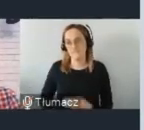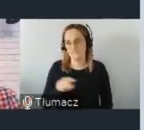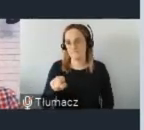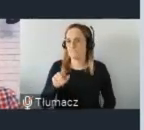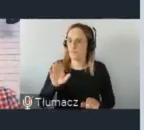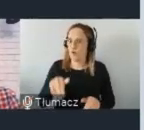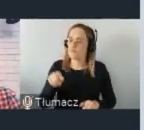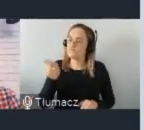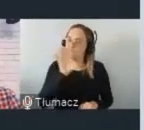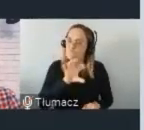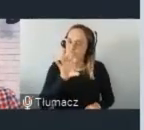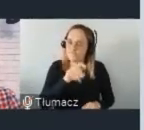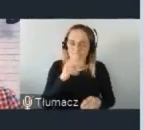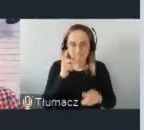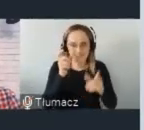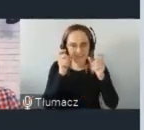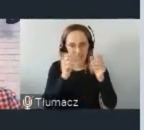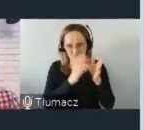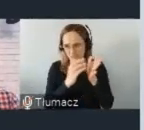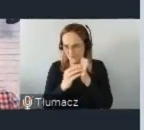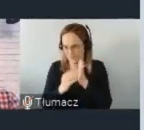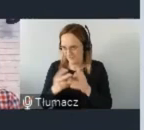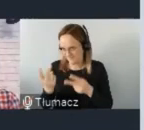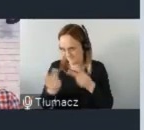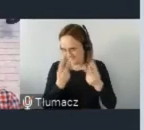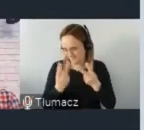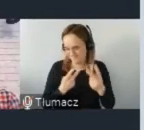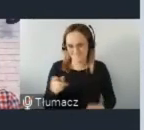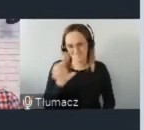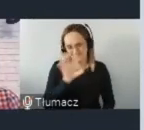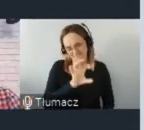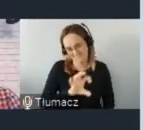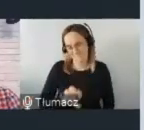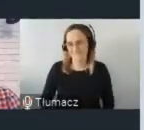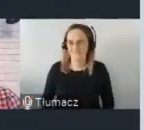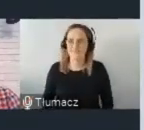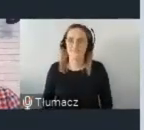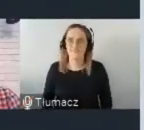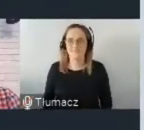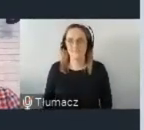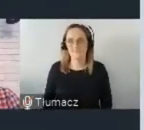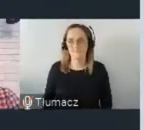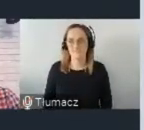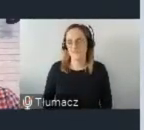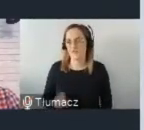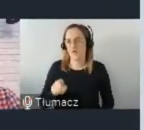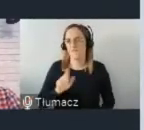międzyczasie przejrzeli galerię, bo tak najlepiej będzie to zobaczyć.